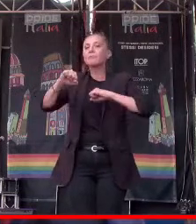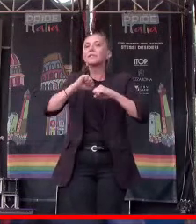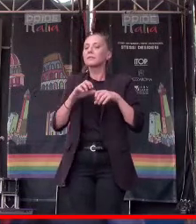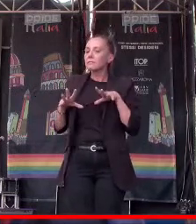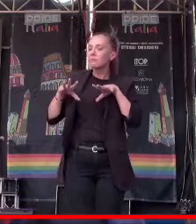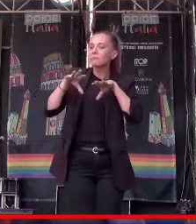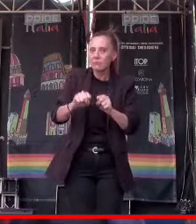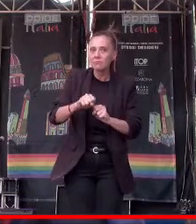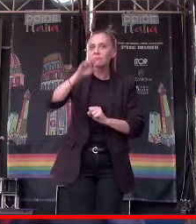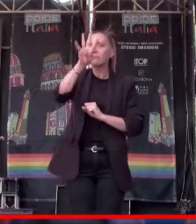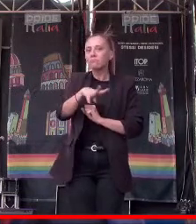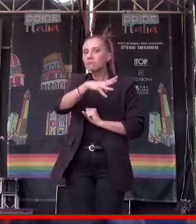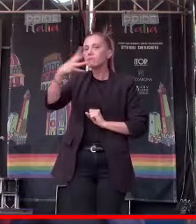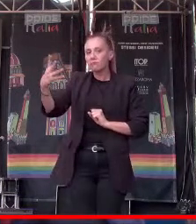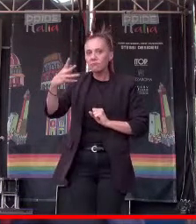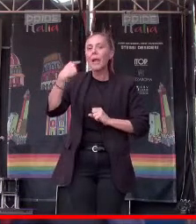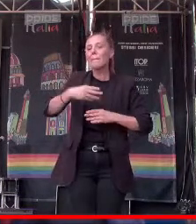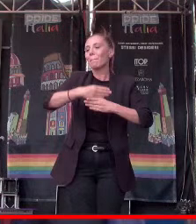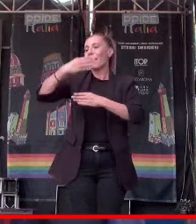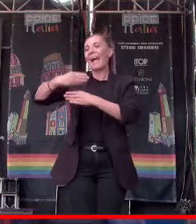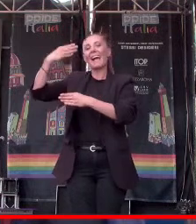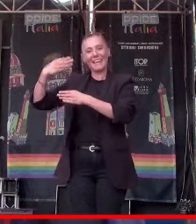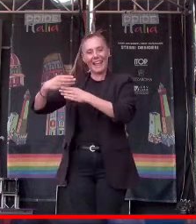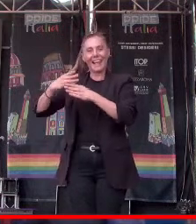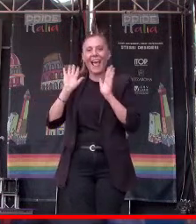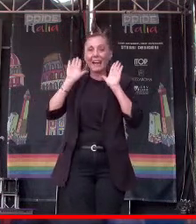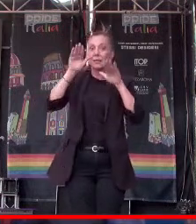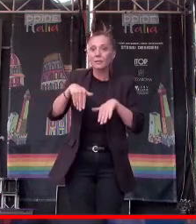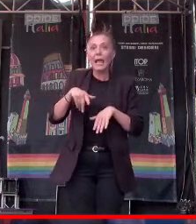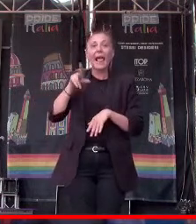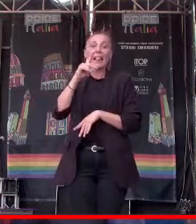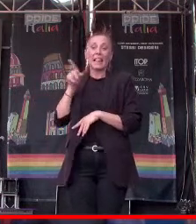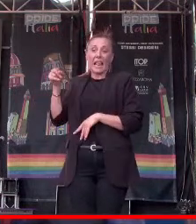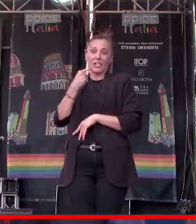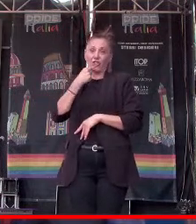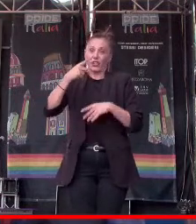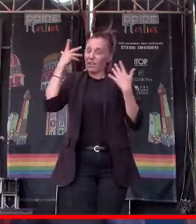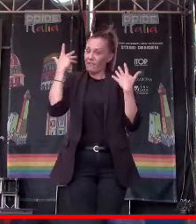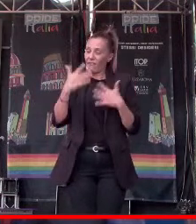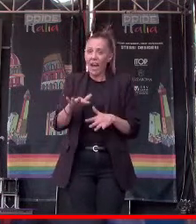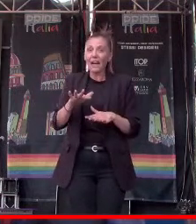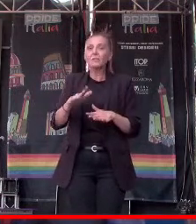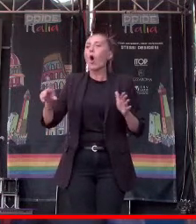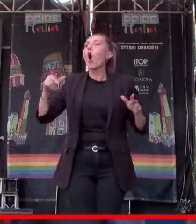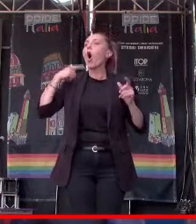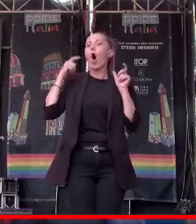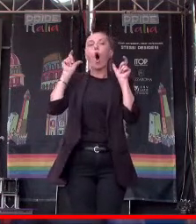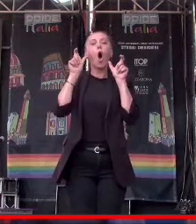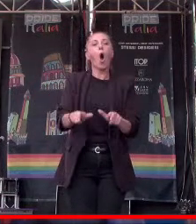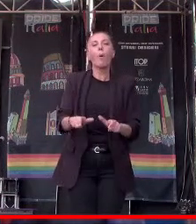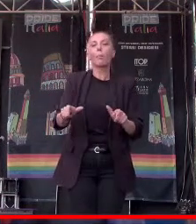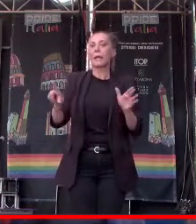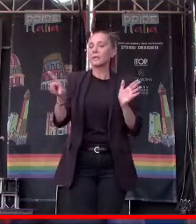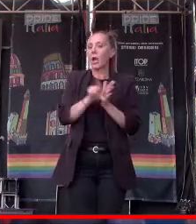piani di eliminazione della barriera architettonica, che, come diceva prima Daniele, sono obbligatori dal 1986, poi